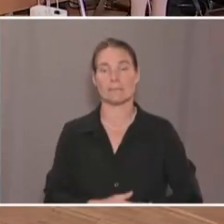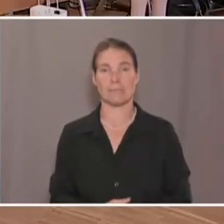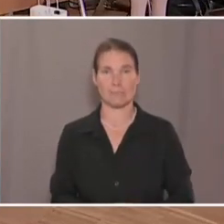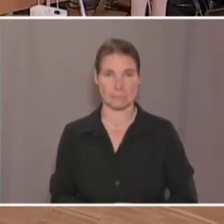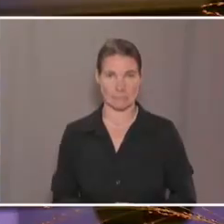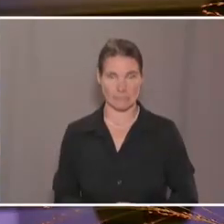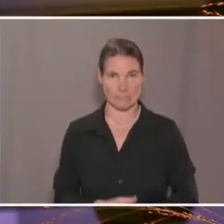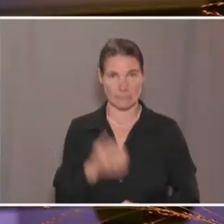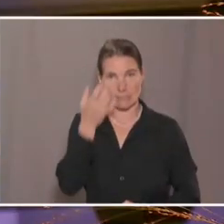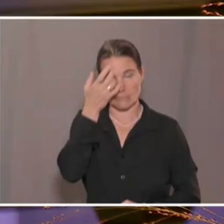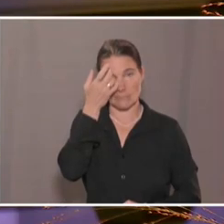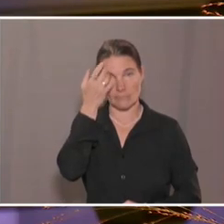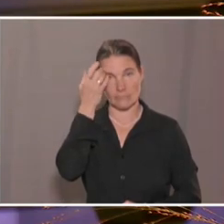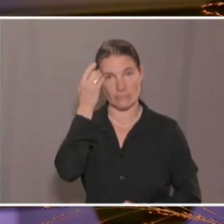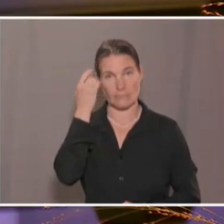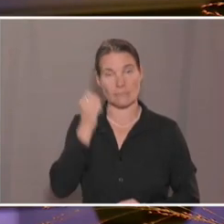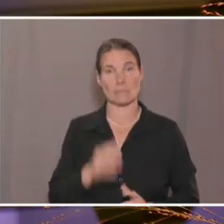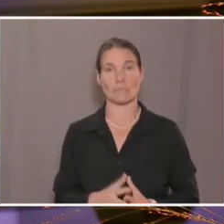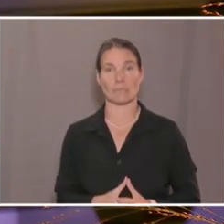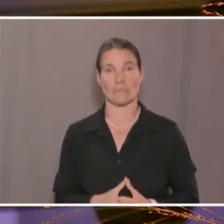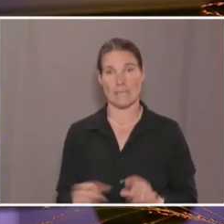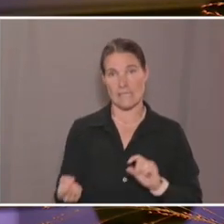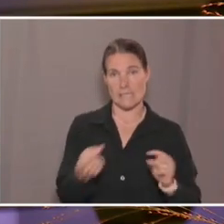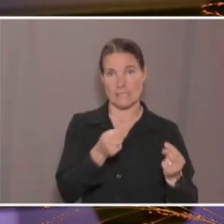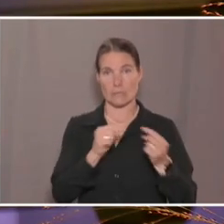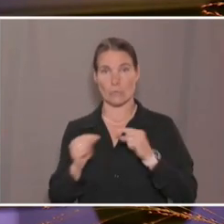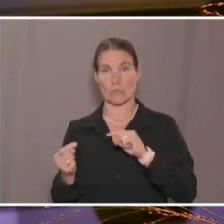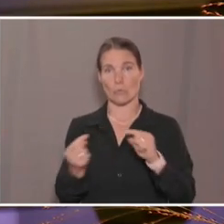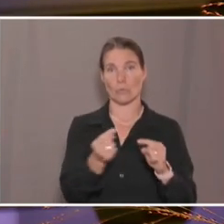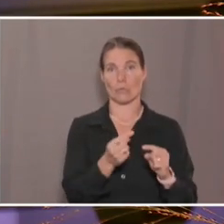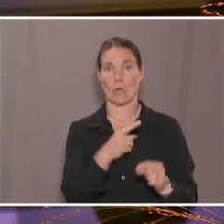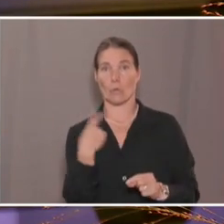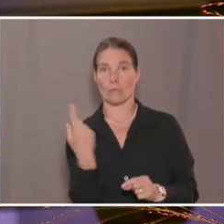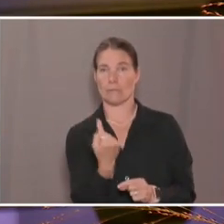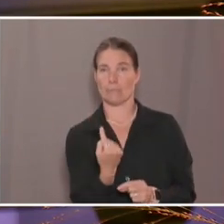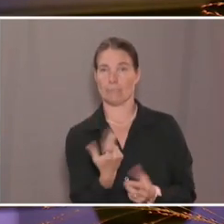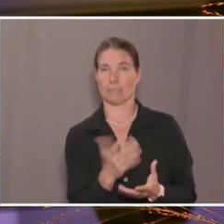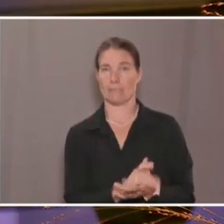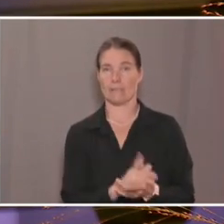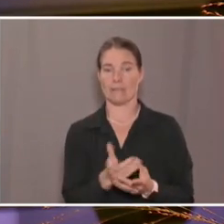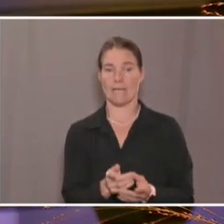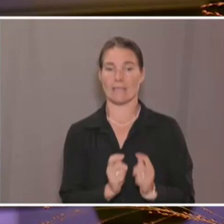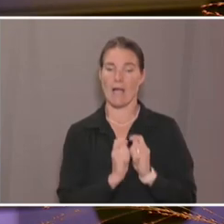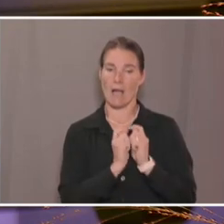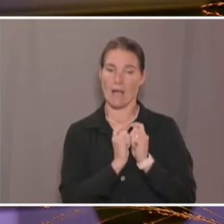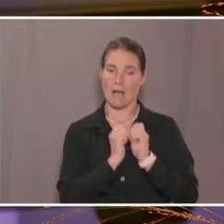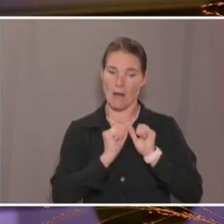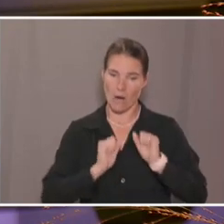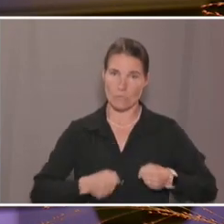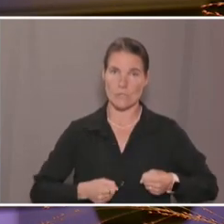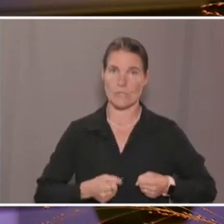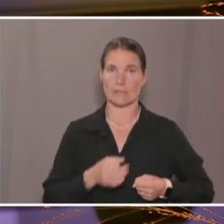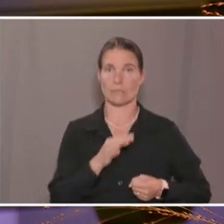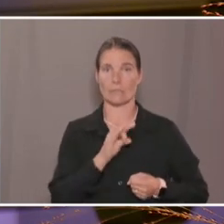Land Schleswig-Holstein. Und die Diskussionsrunde selbst wiederum ist ein Auftakt zu einer Ringvorlesung